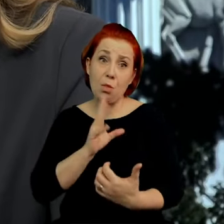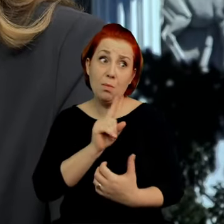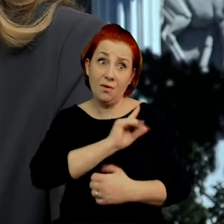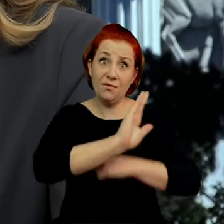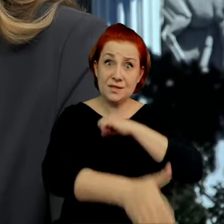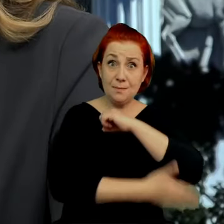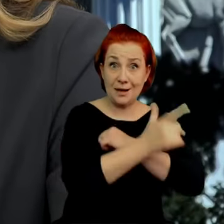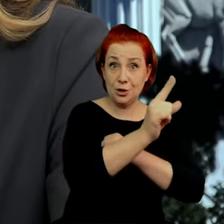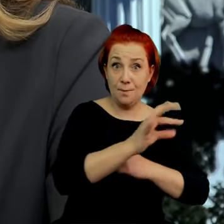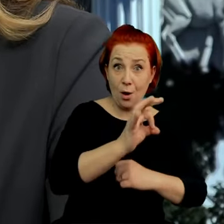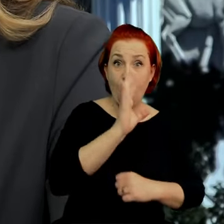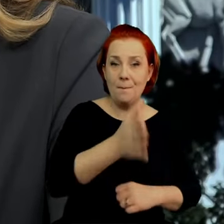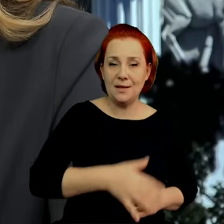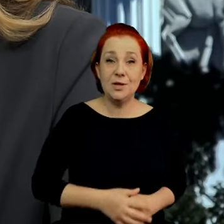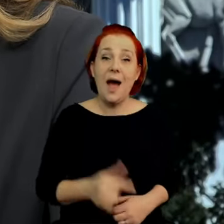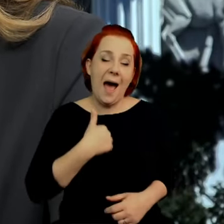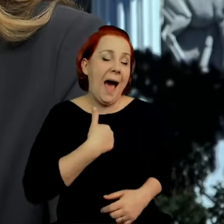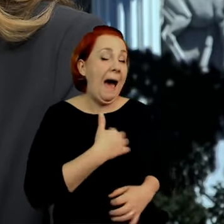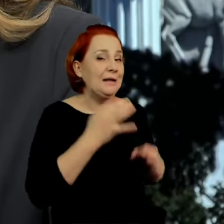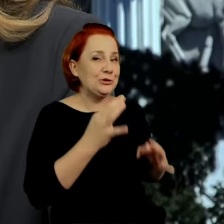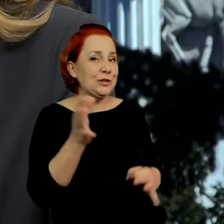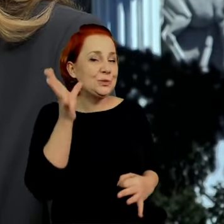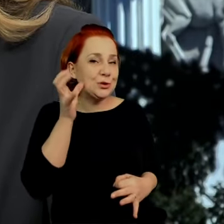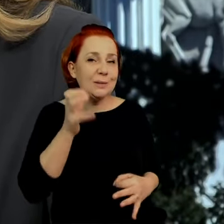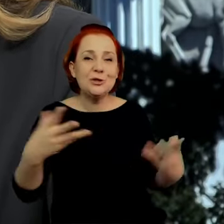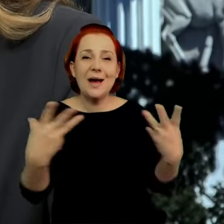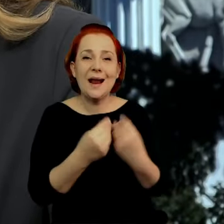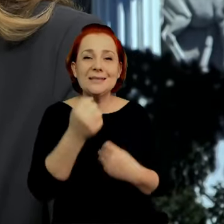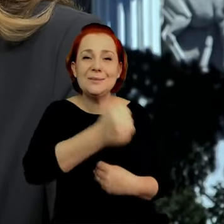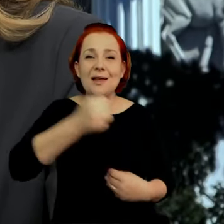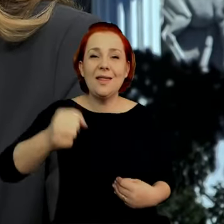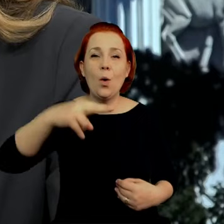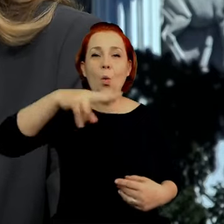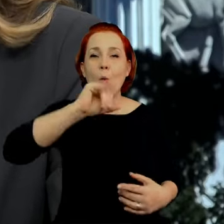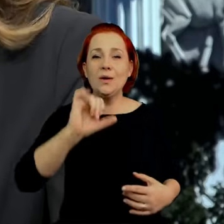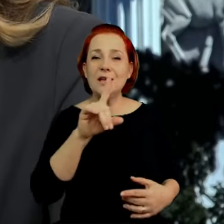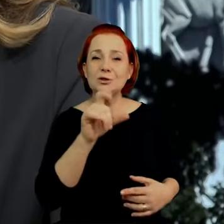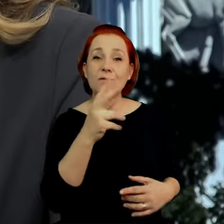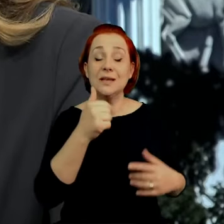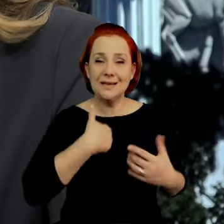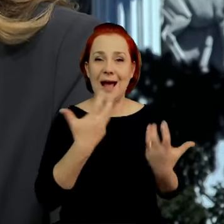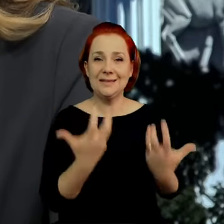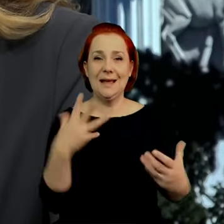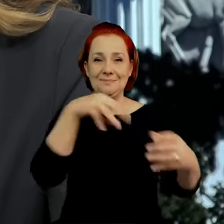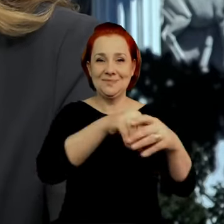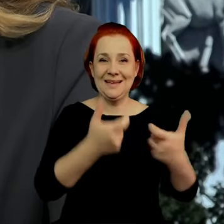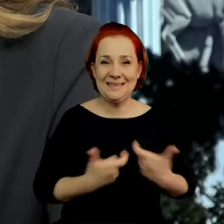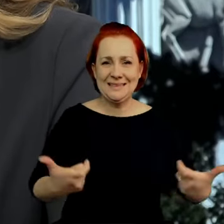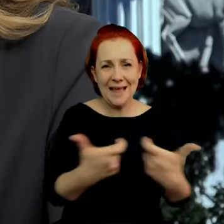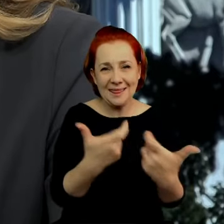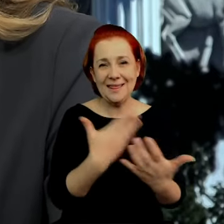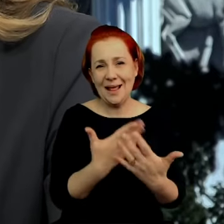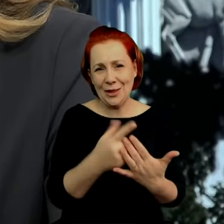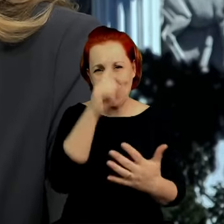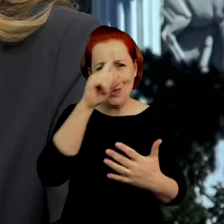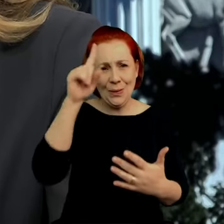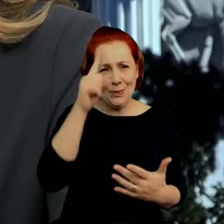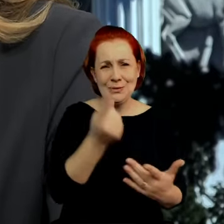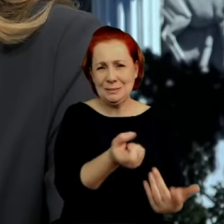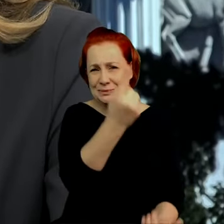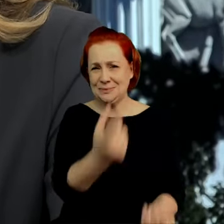dzisiaj słyszałam, że z panem senatorem Ujazdowskim walczą o miejsce do Senatu w Warszawie. No różne rzeczy są ludzie w stanie wymyśleć, tak? To